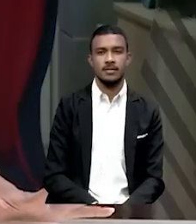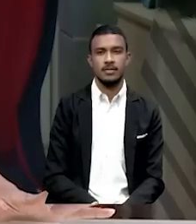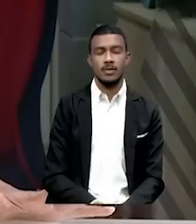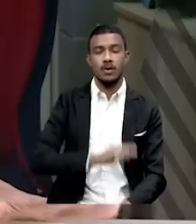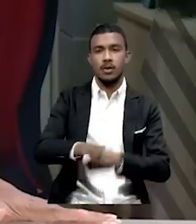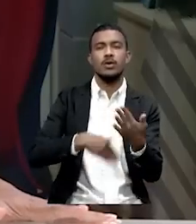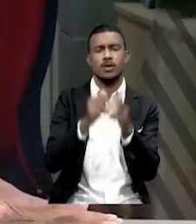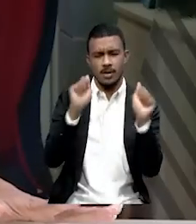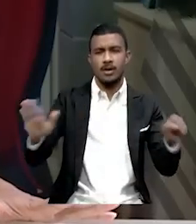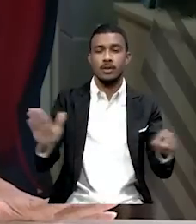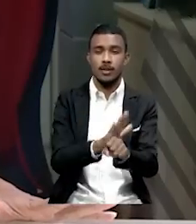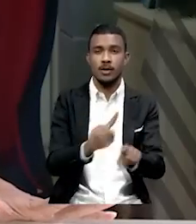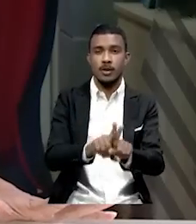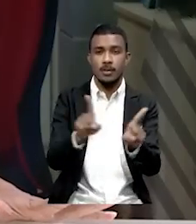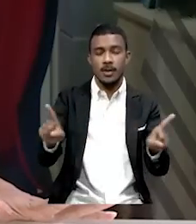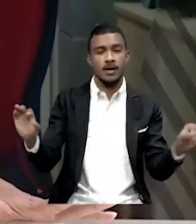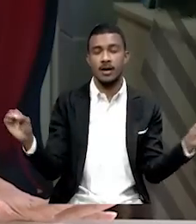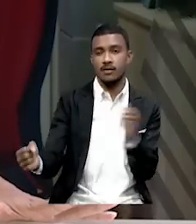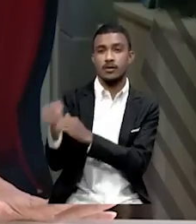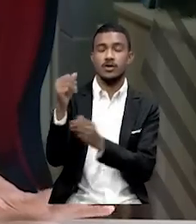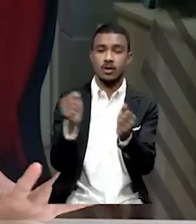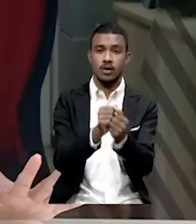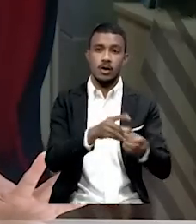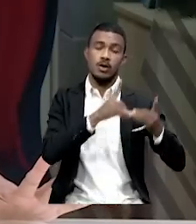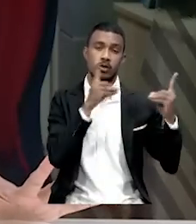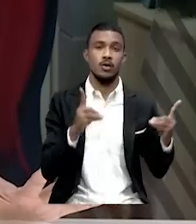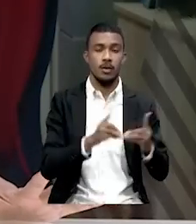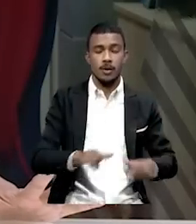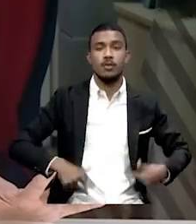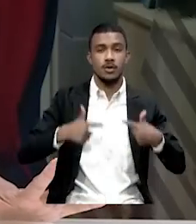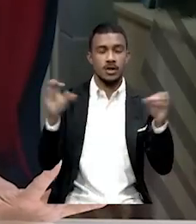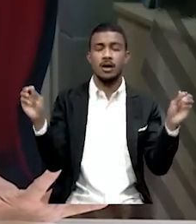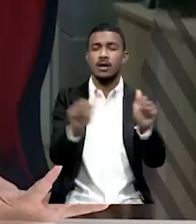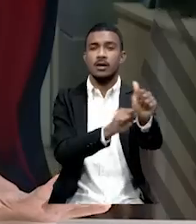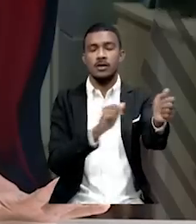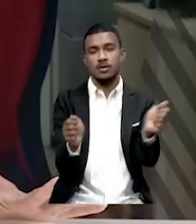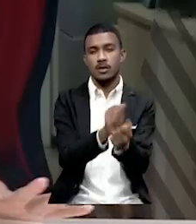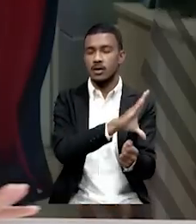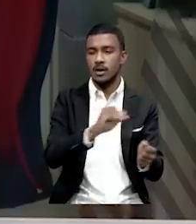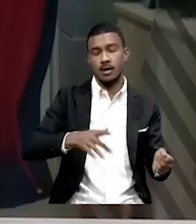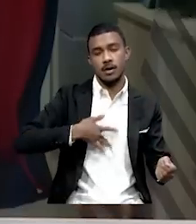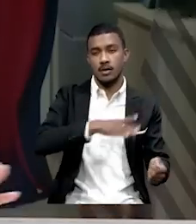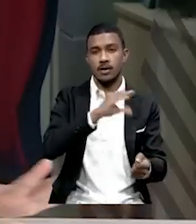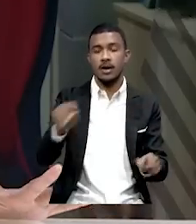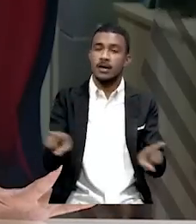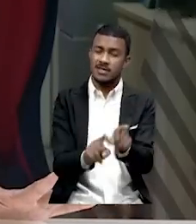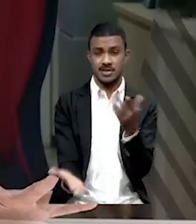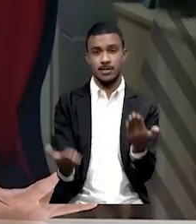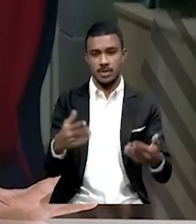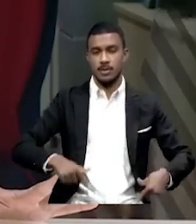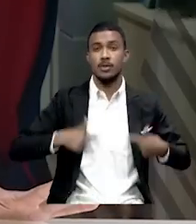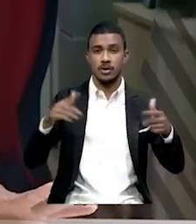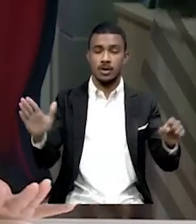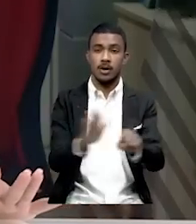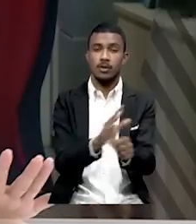Buat tutu bela completo, mai besela reforça o doming, mores ni sela dura no leia sentido. Mas que simples ia mores, me bena con